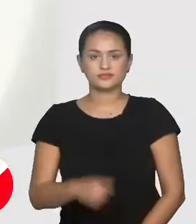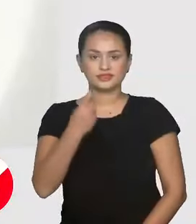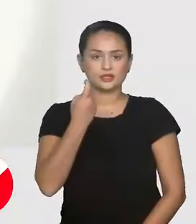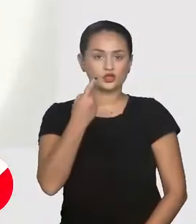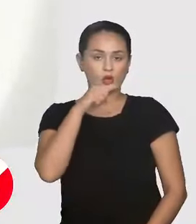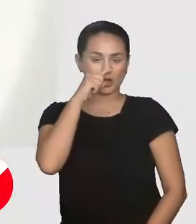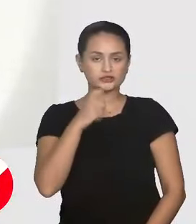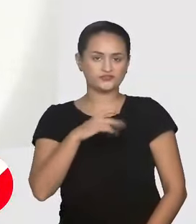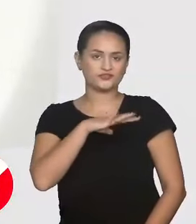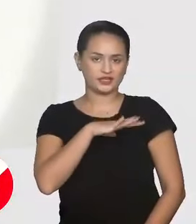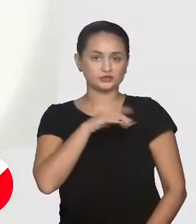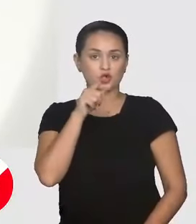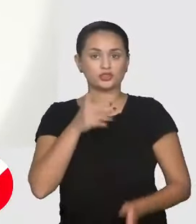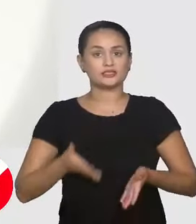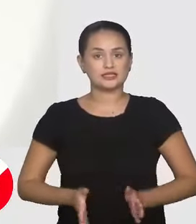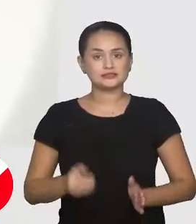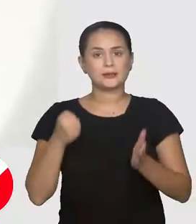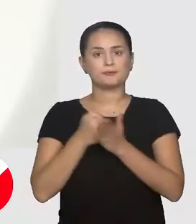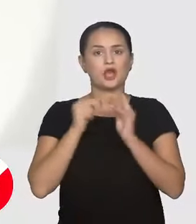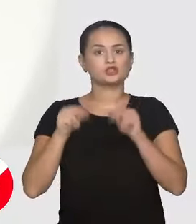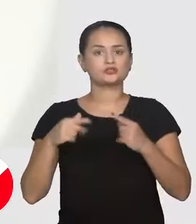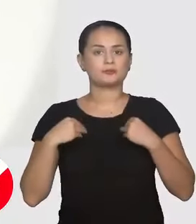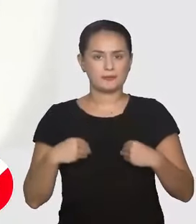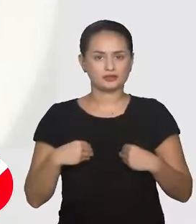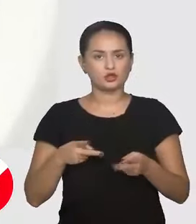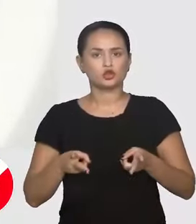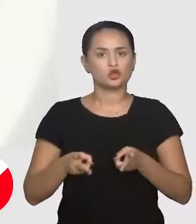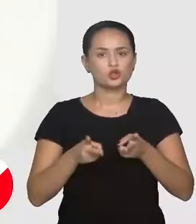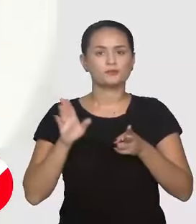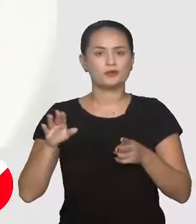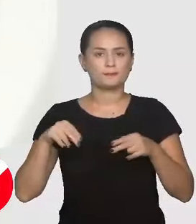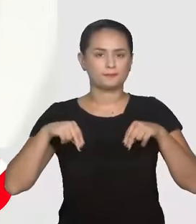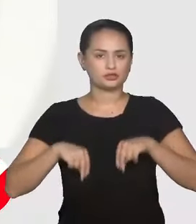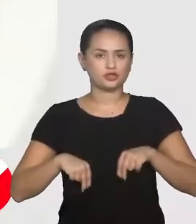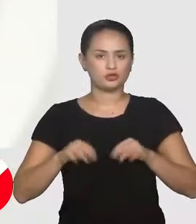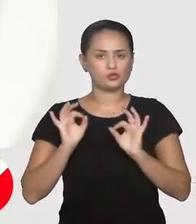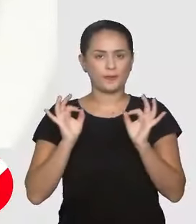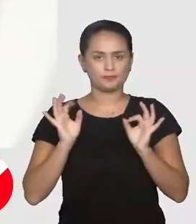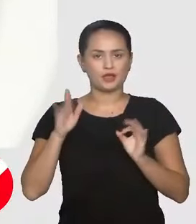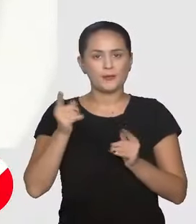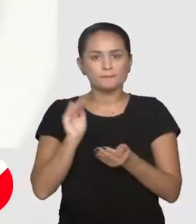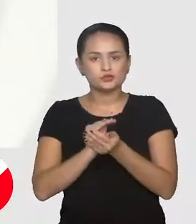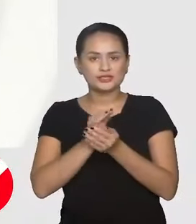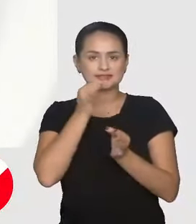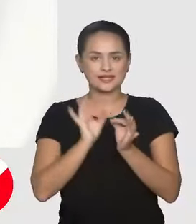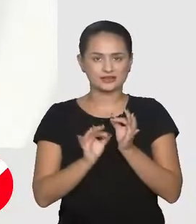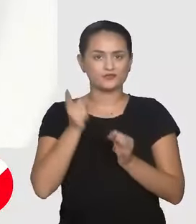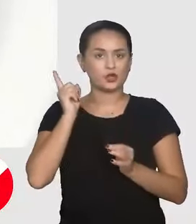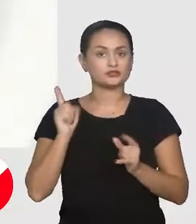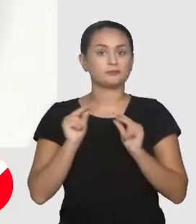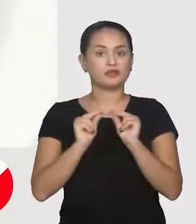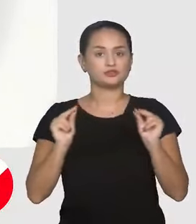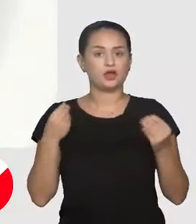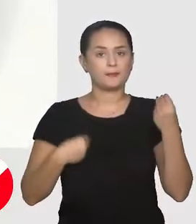De la Mia, unde s-a născut, până la Elize, parcursul lui Brigitte Macron are micile sale secrete. Fosta profesoară de litere a îmbrăcat fără dificultate